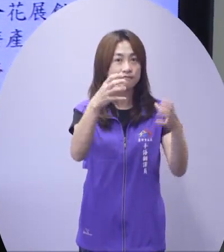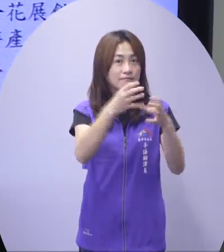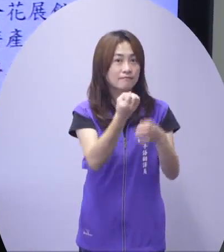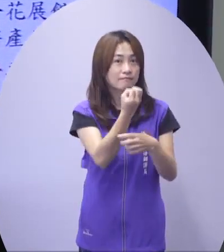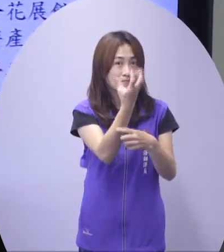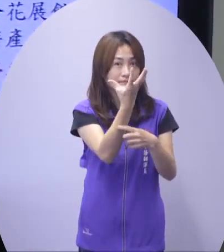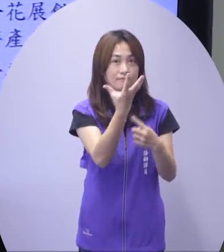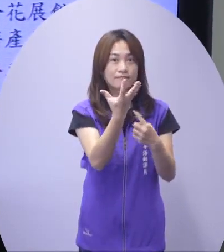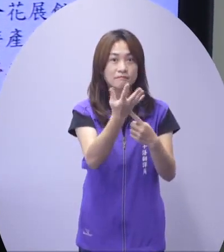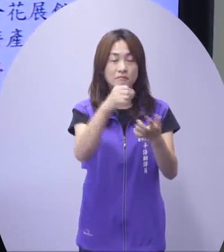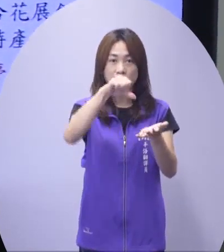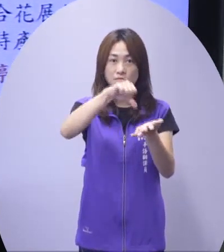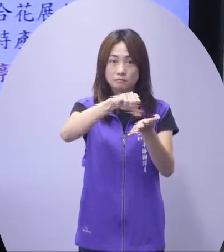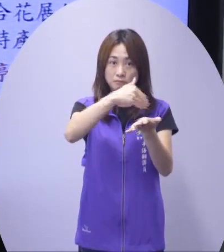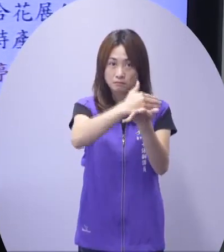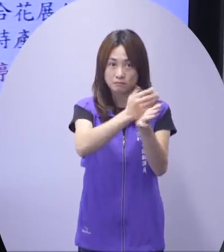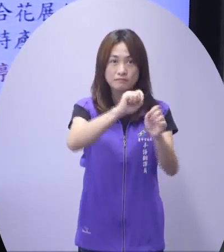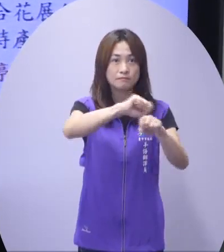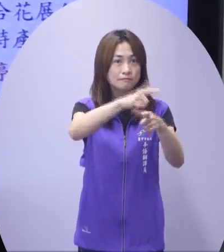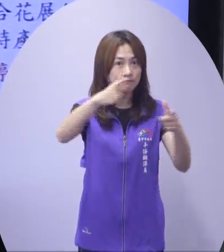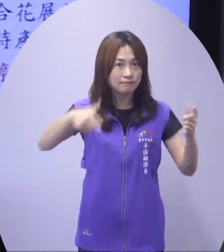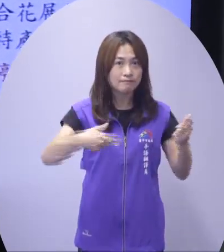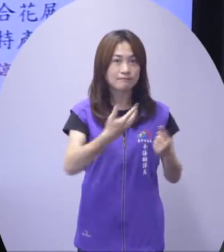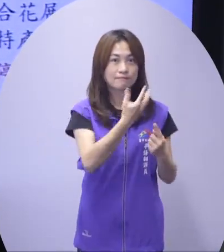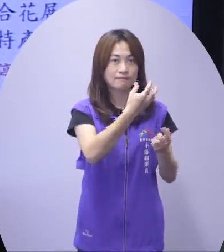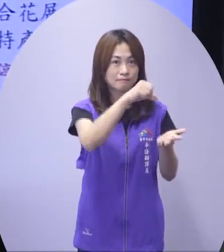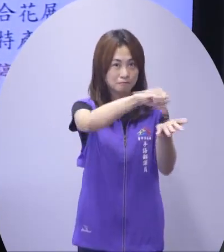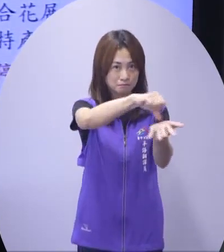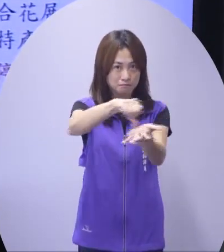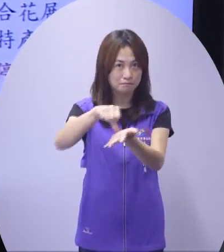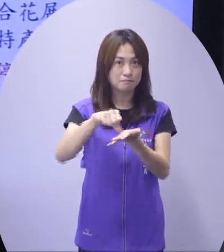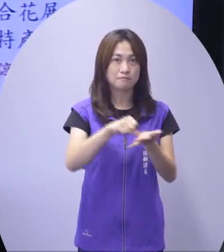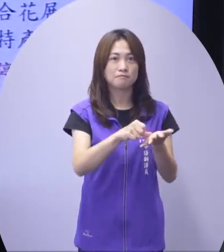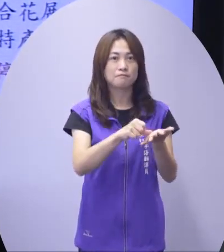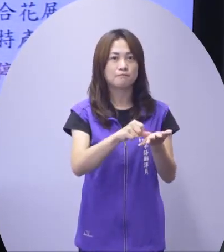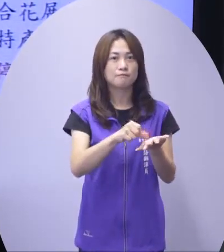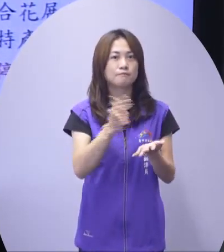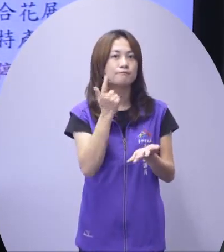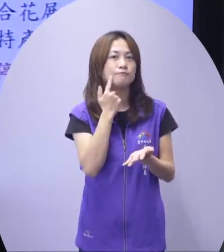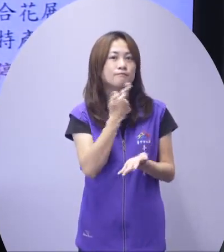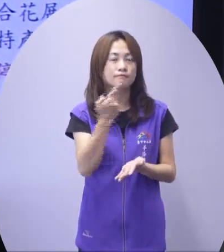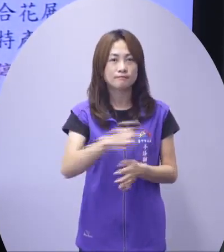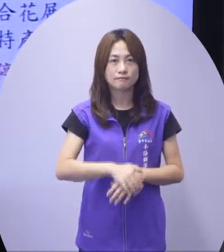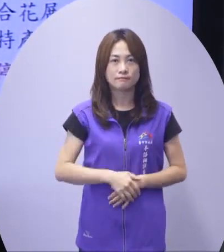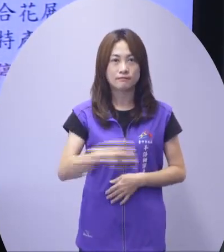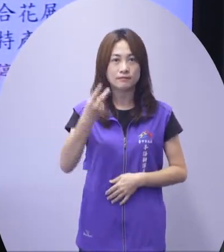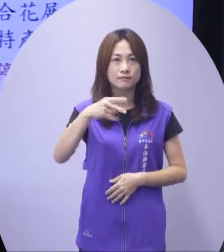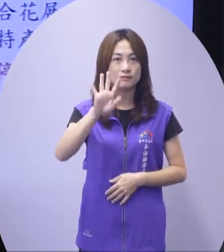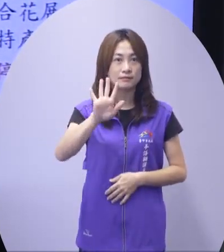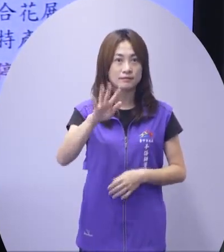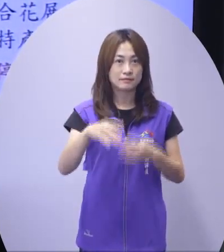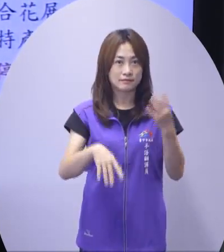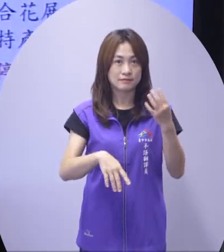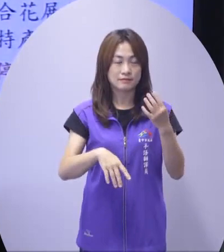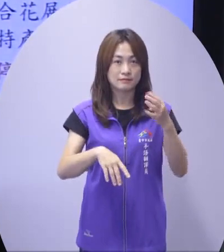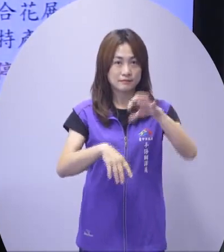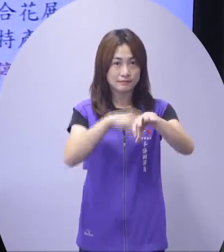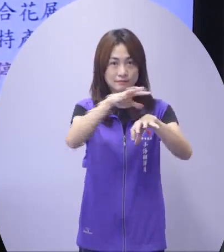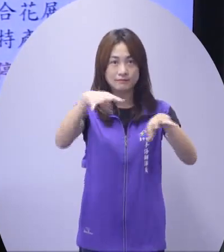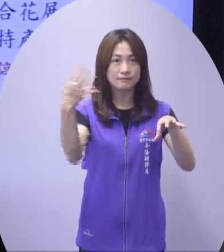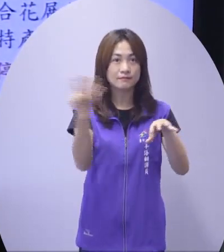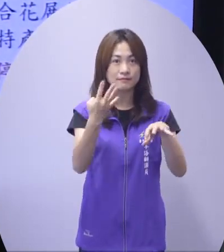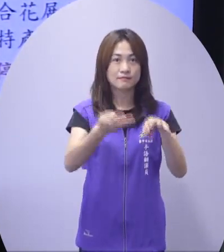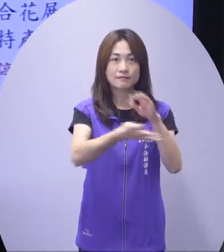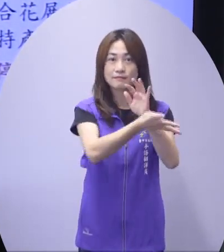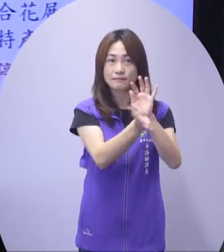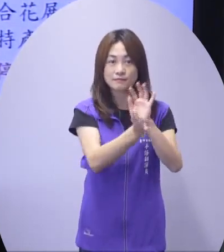种的百合花都可以在这边来观赏，观赏。还有包括四大展区，就是包括金门特展、